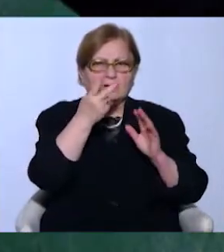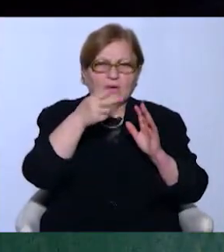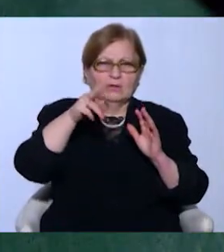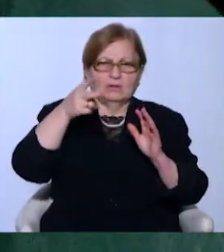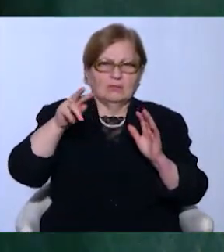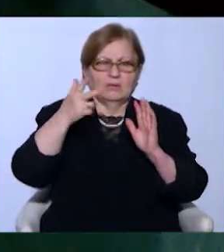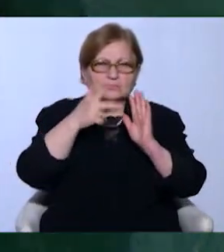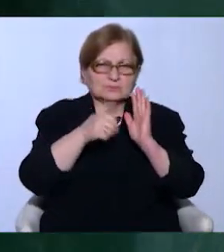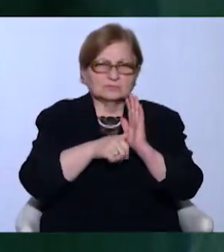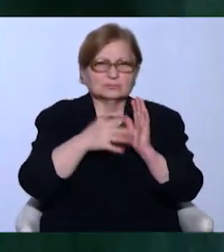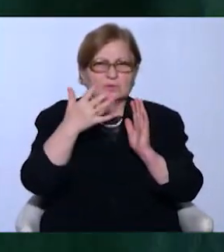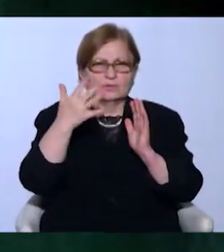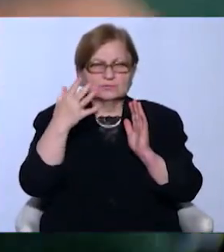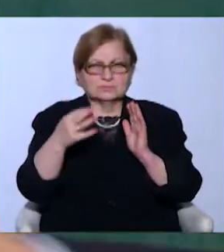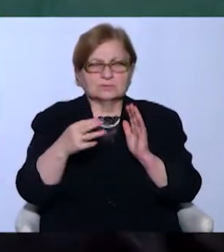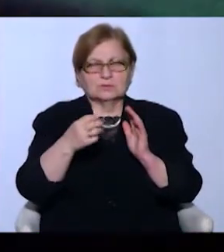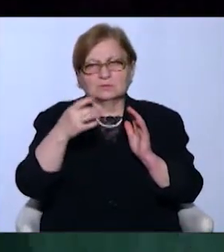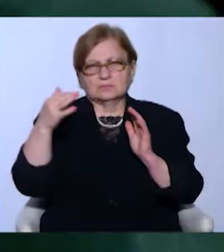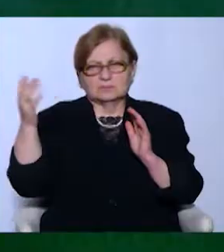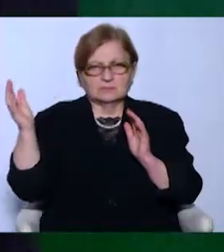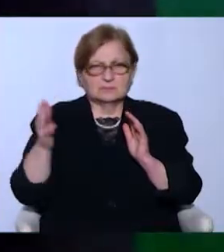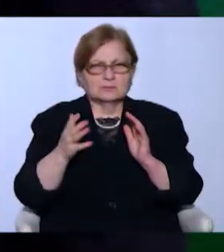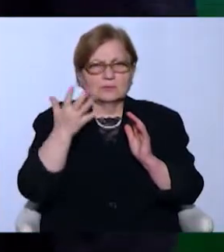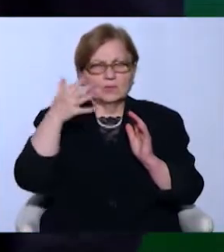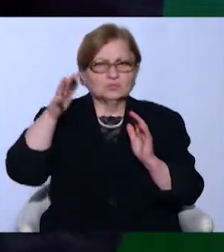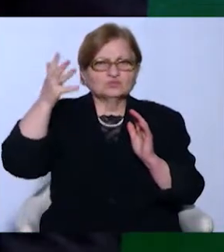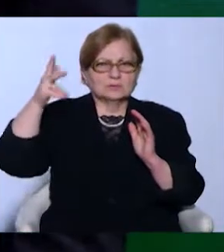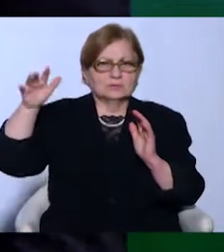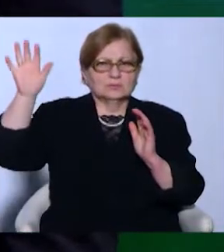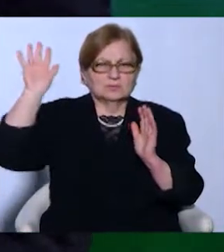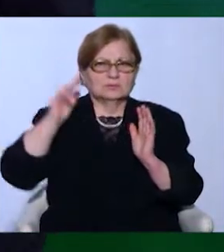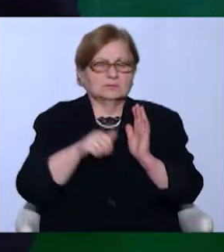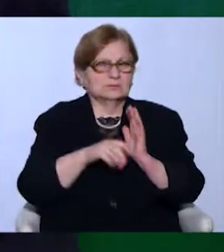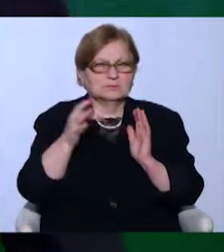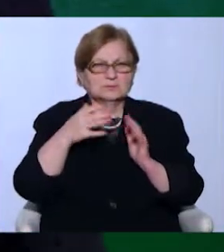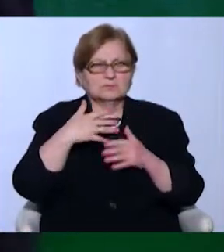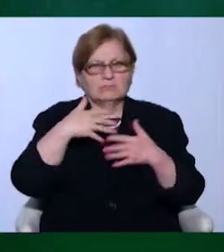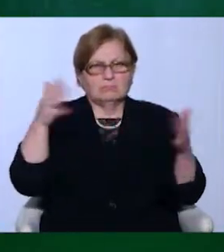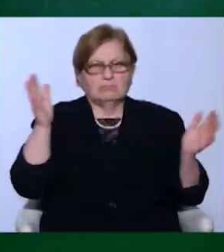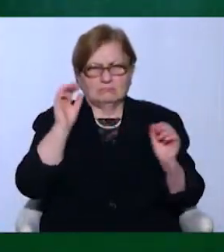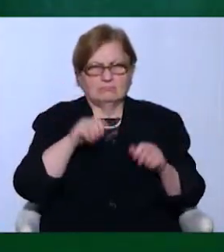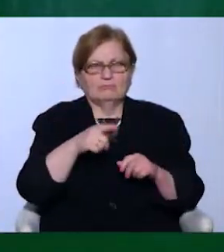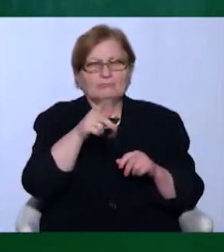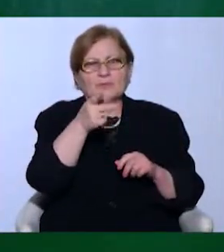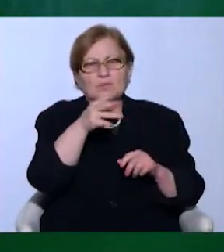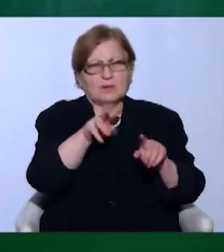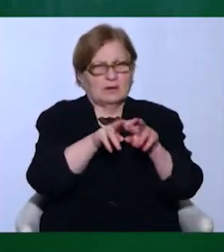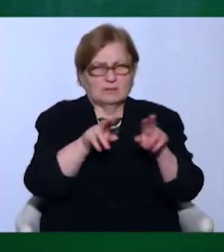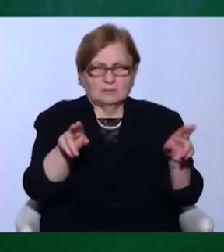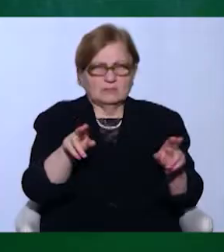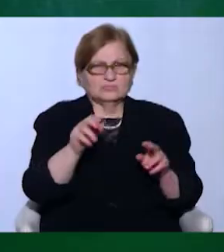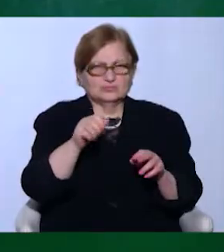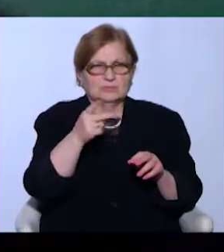36, 54 და 18 მერე 5 ჯერ, 18, 6 ჯერ, 7 ჯერ და ასე შემდეგ. 24 ჯერადებია,